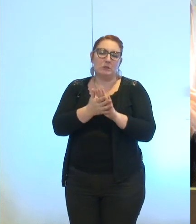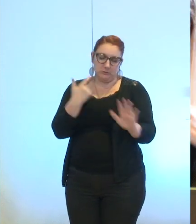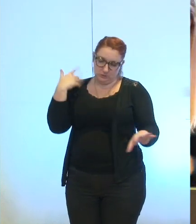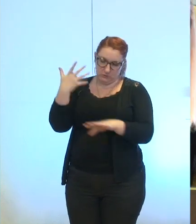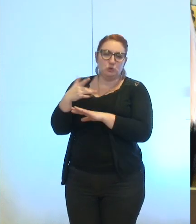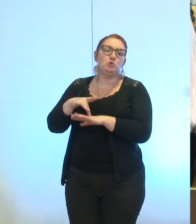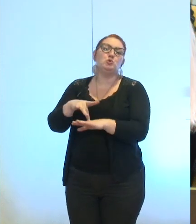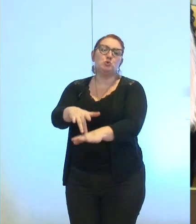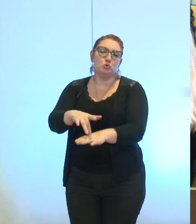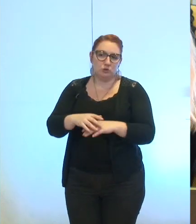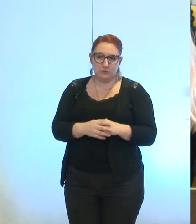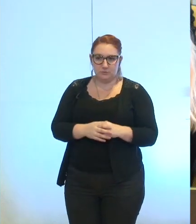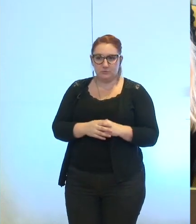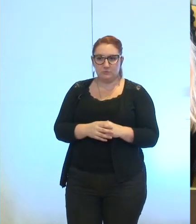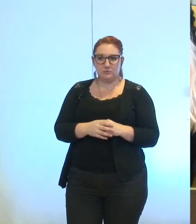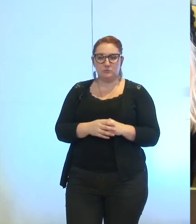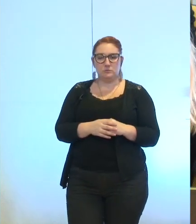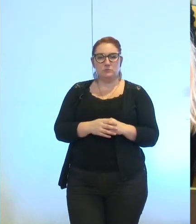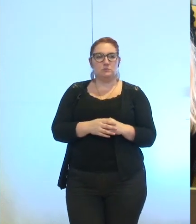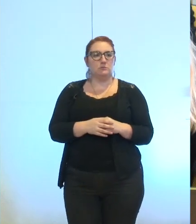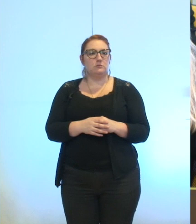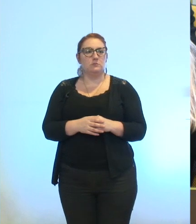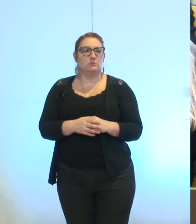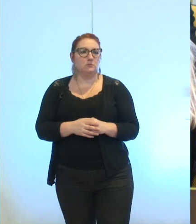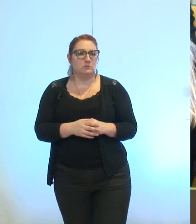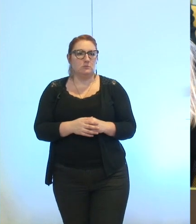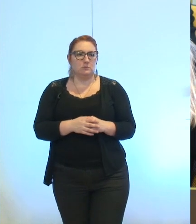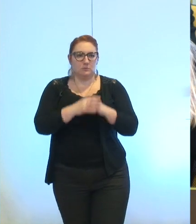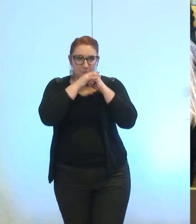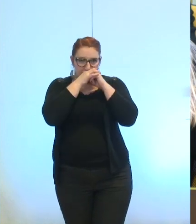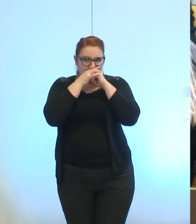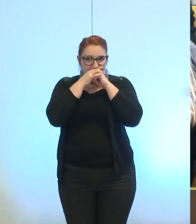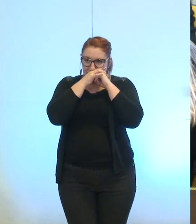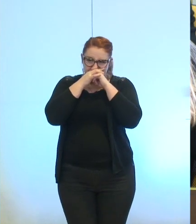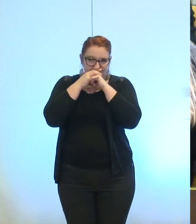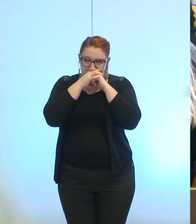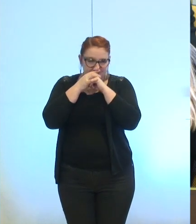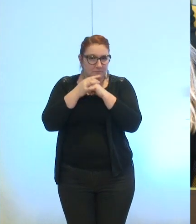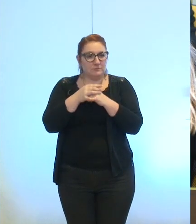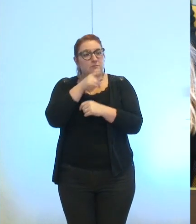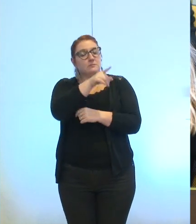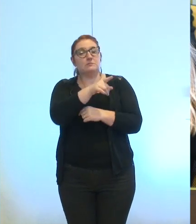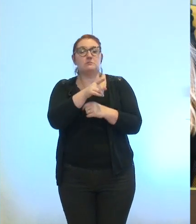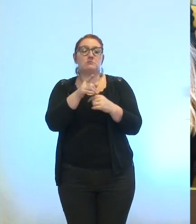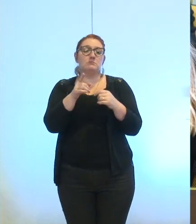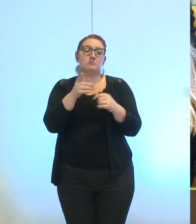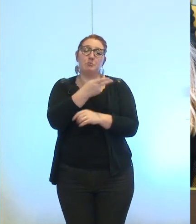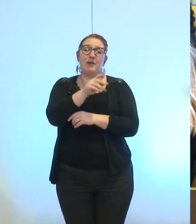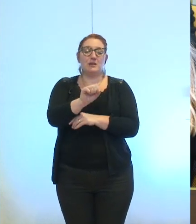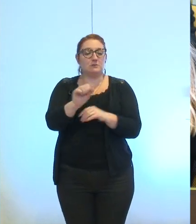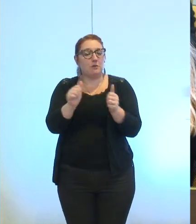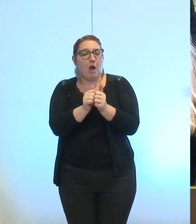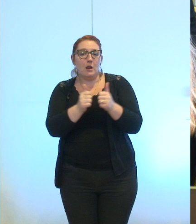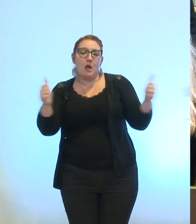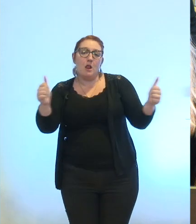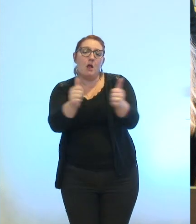cess par le cessé par le passé de dénoncer cette gestion vous alliez au gris du vent avec le Parti socialiste et votre droit le plus